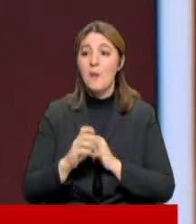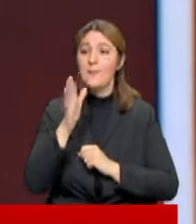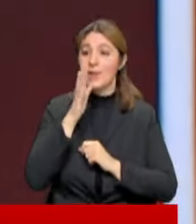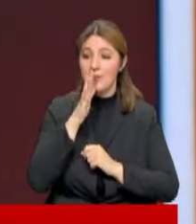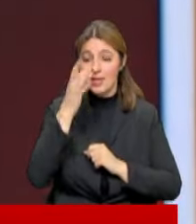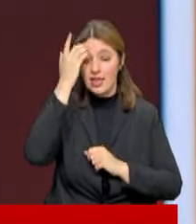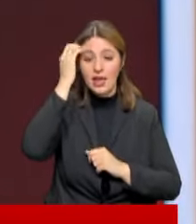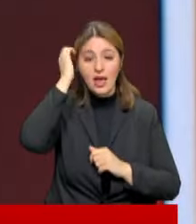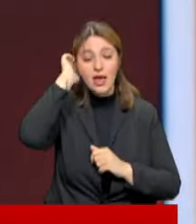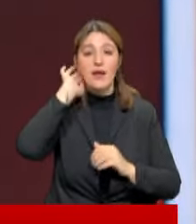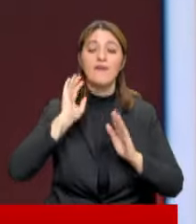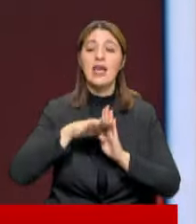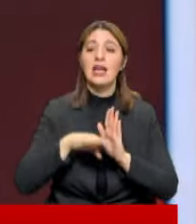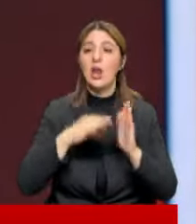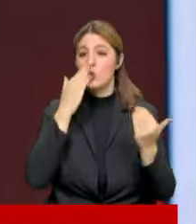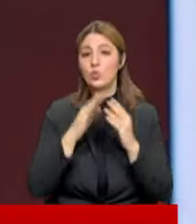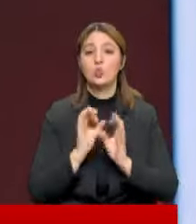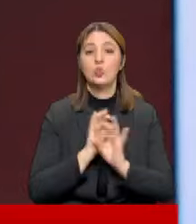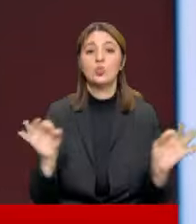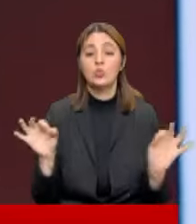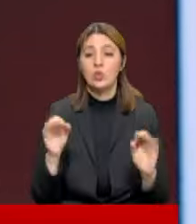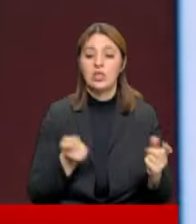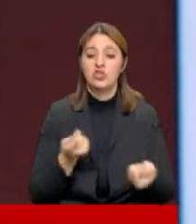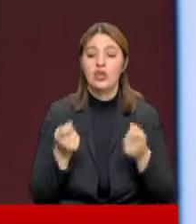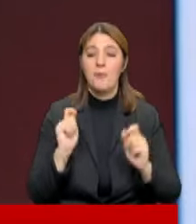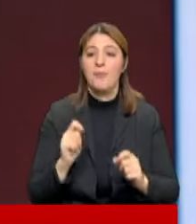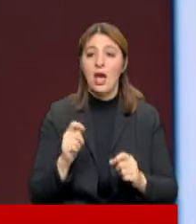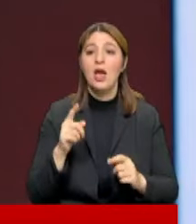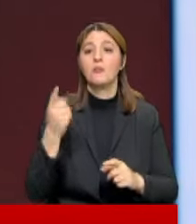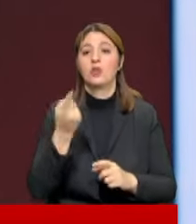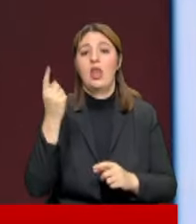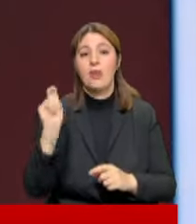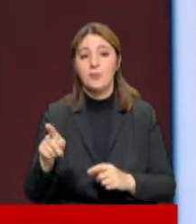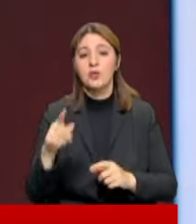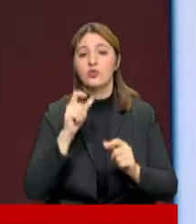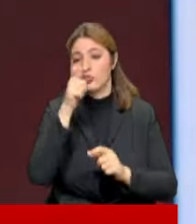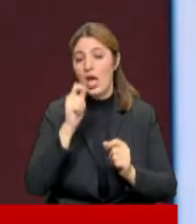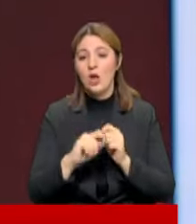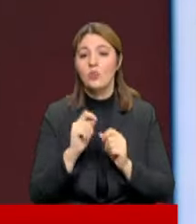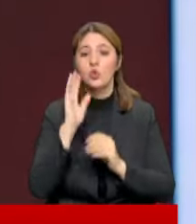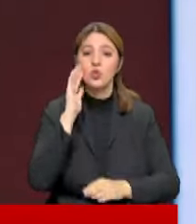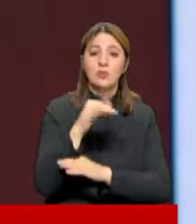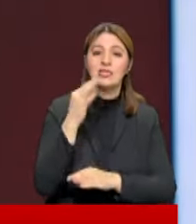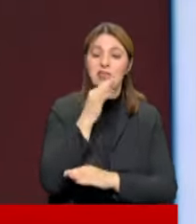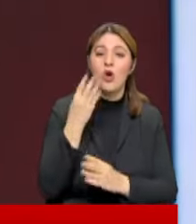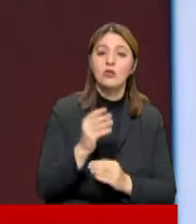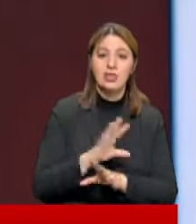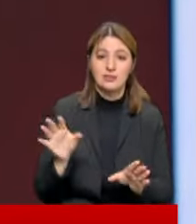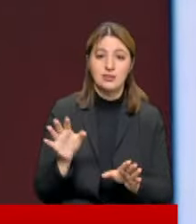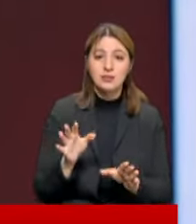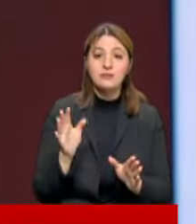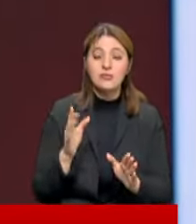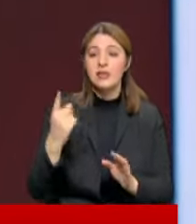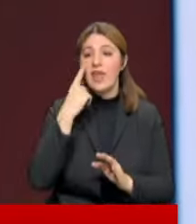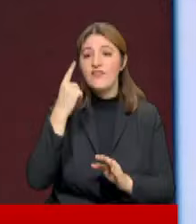bilimine ve ekonomi ilkelerine aykırı hareket ederek uygulama yapılıp Türkiye ekonomide uçurumun eşiğine getirilmez